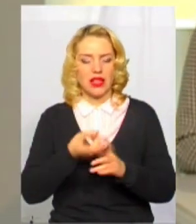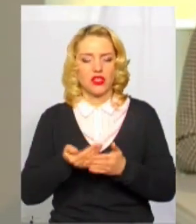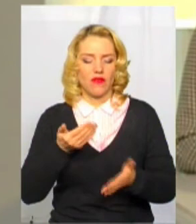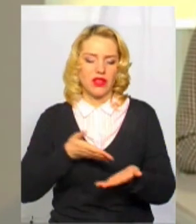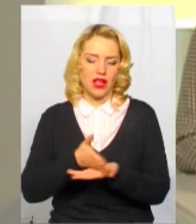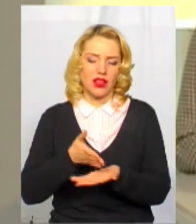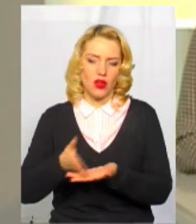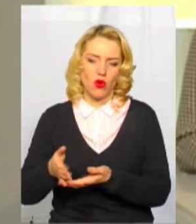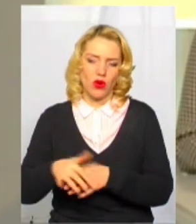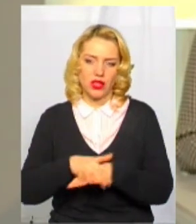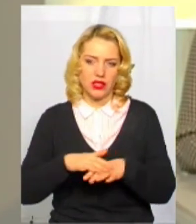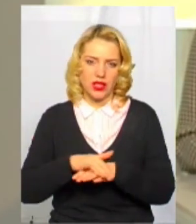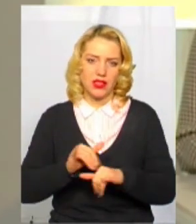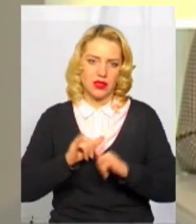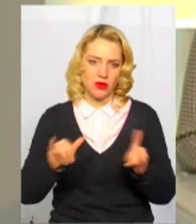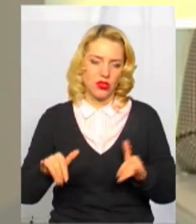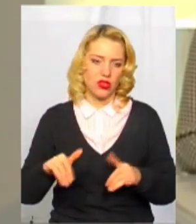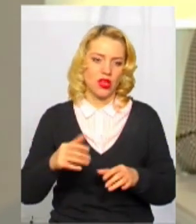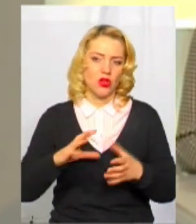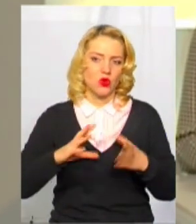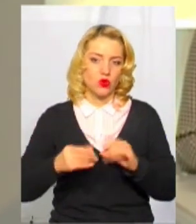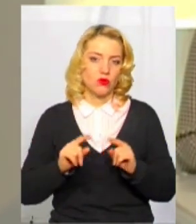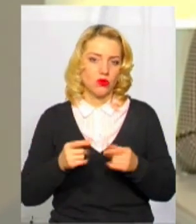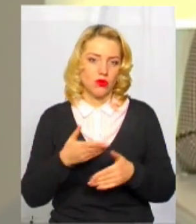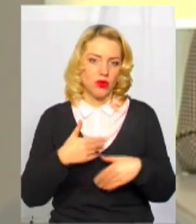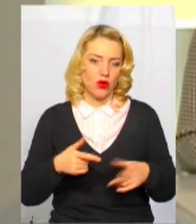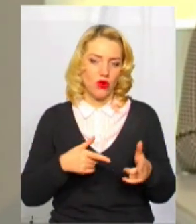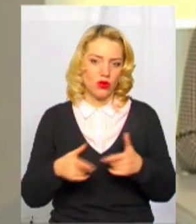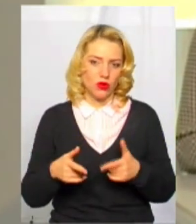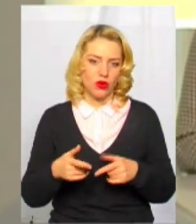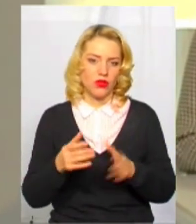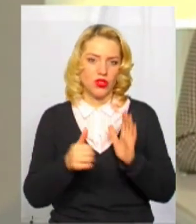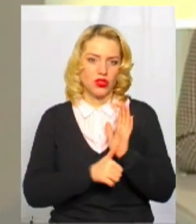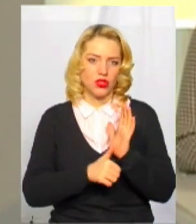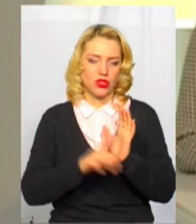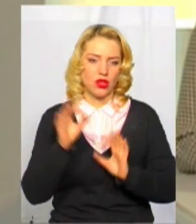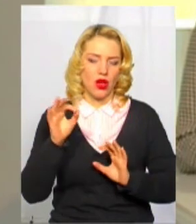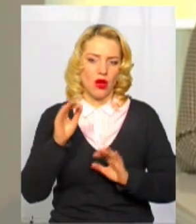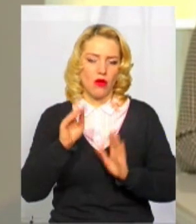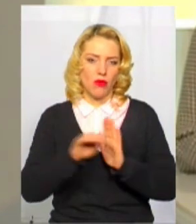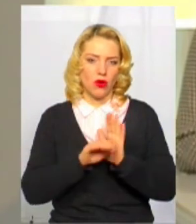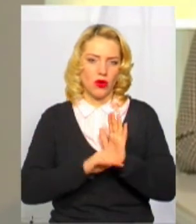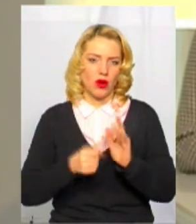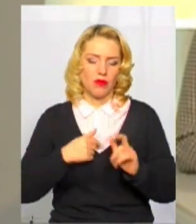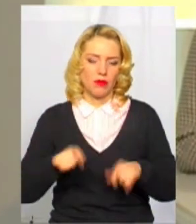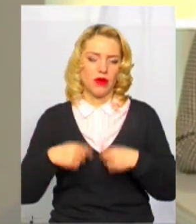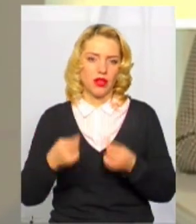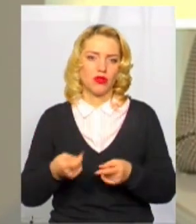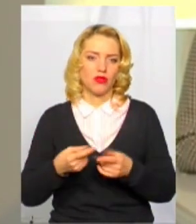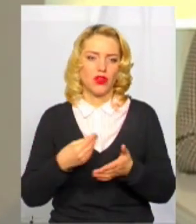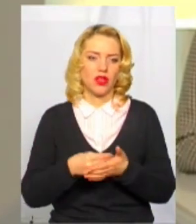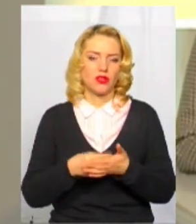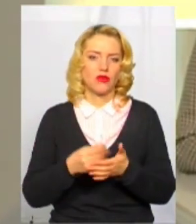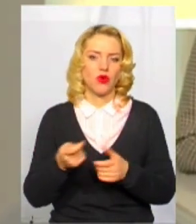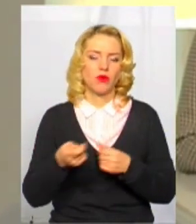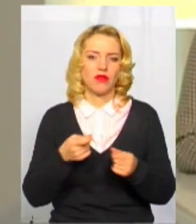категорії населення збільшення суми. Тому ми готові. 6 програм нам передаються з фінансового управління департаменту,